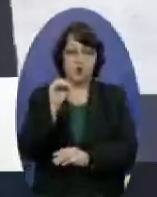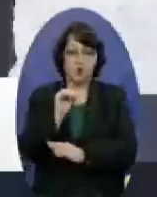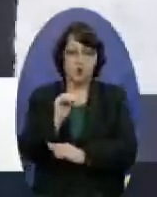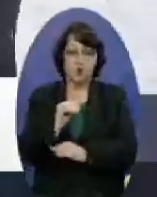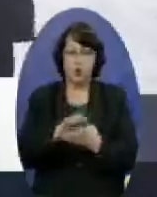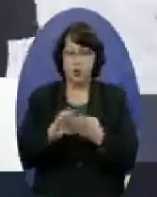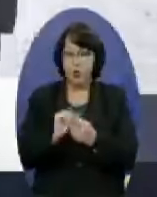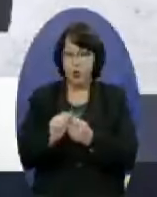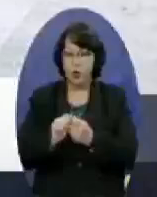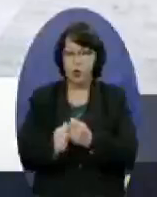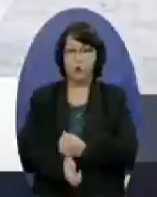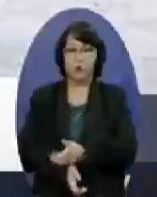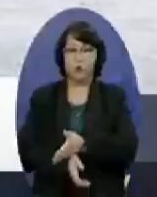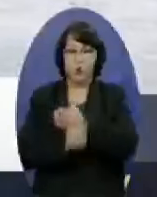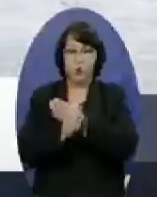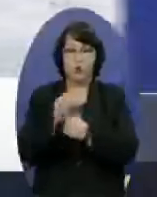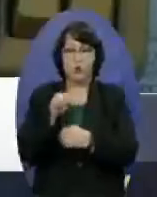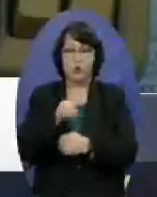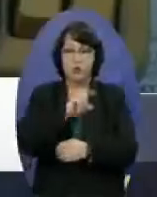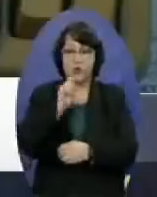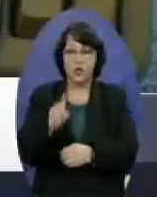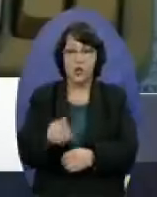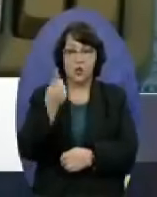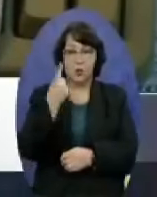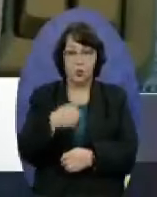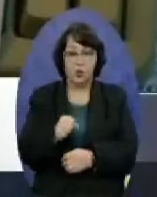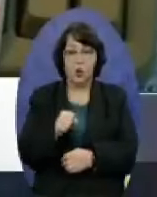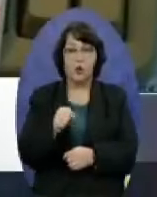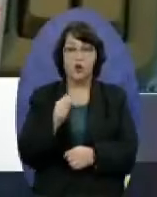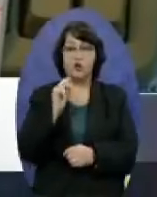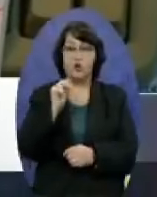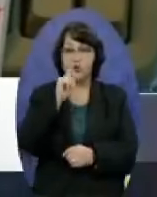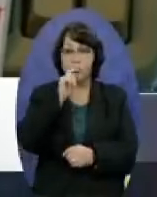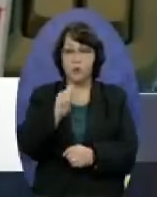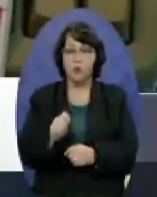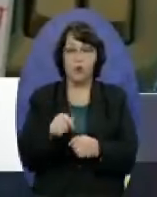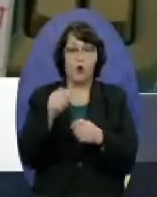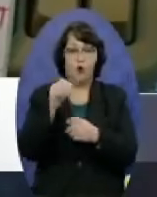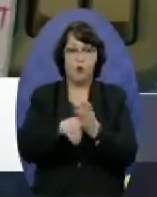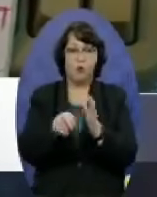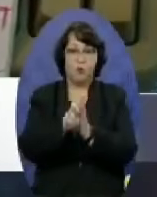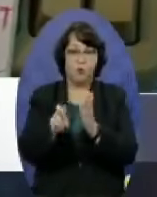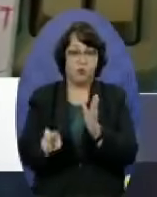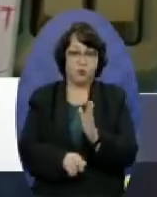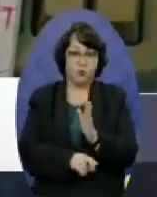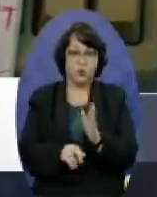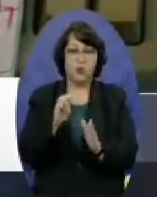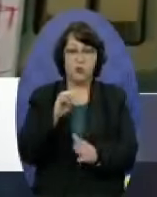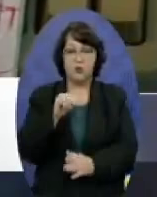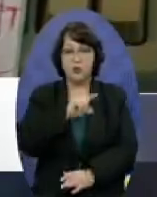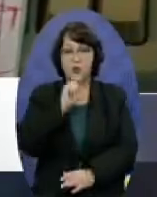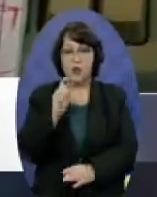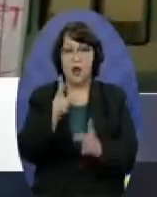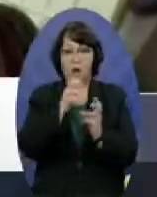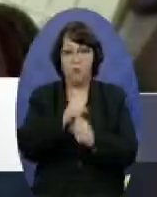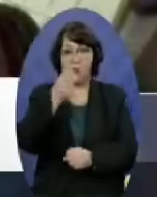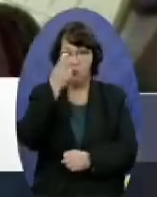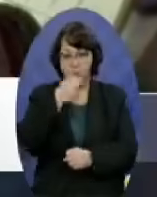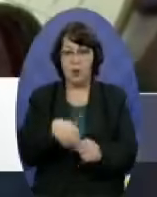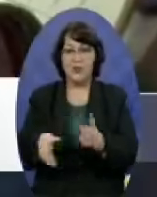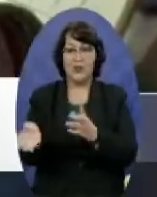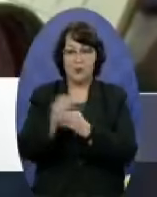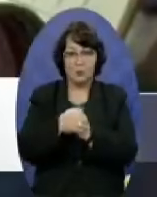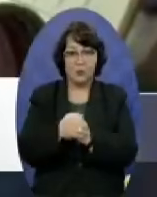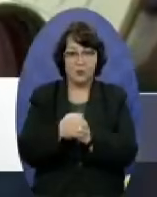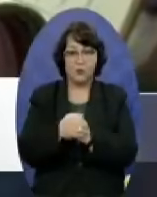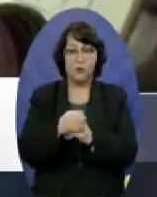төлж дуусгасан иргэд тэтгэврийн зээлийг нэг удаа тэглэх үйлчлэлд хамаарахдаггүй хаар төсөл тусгаад байна. Харин тэтгэврийн зээлтэй хүн нас орсон бол